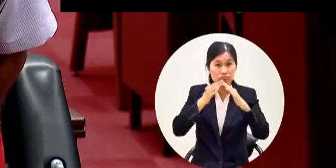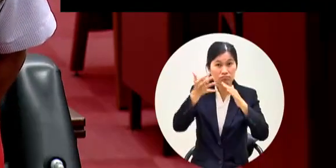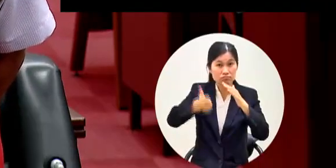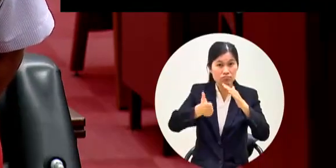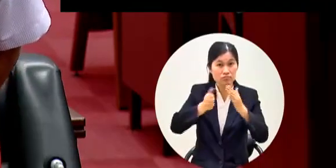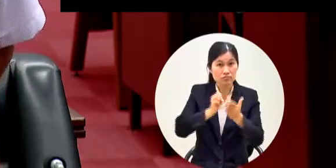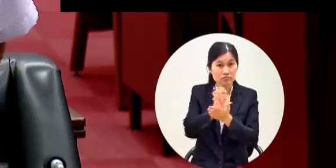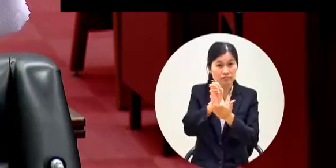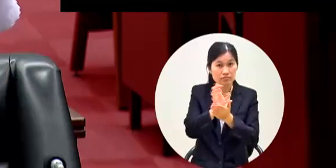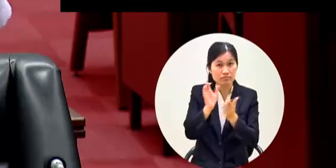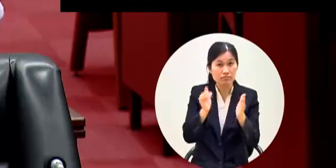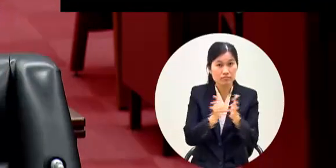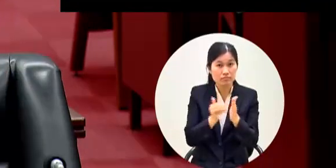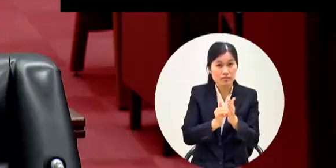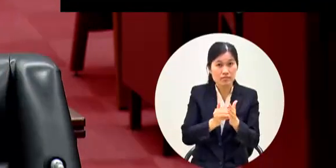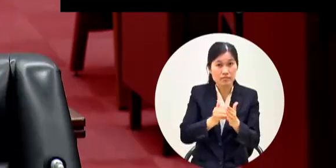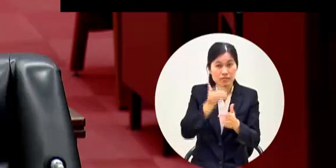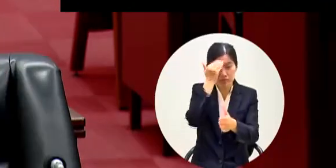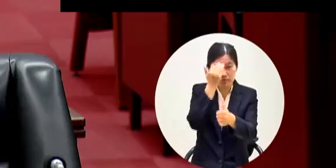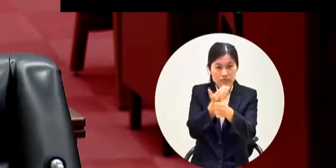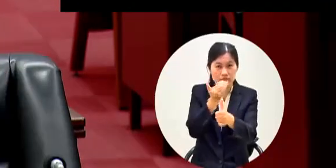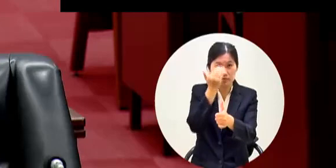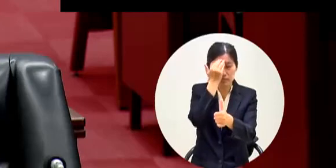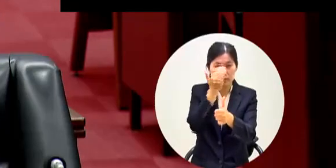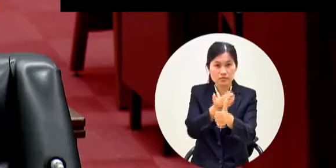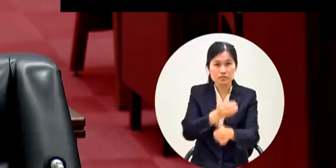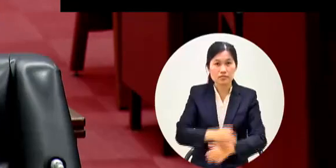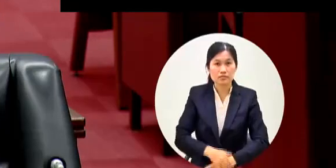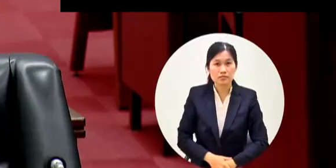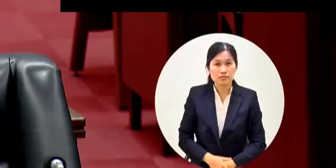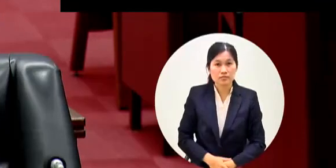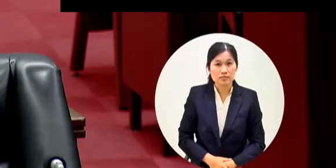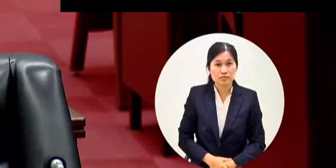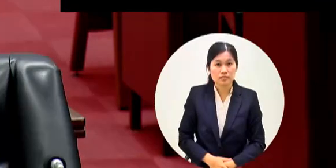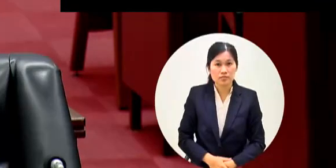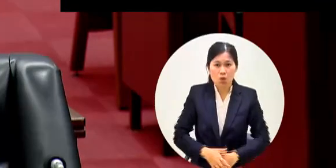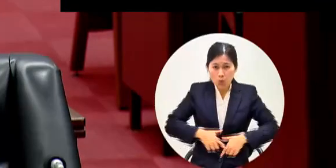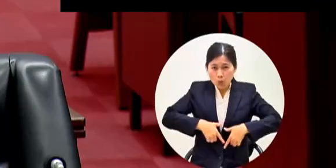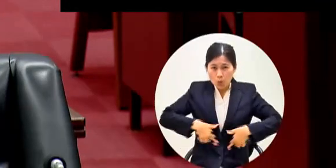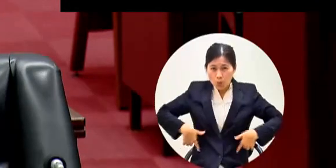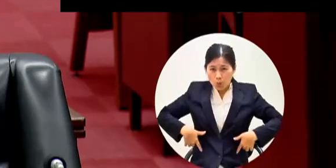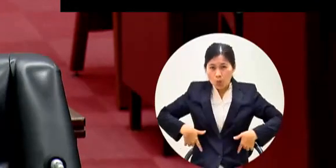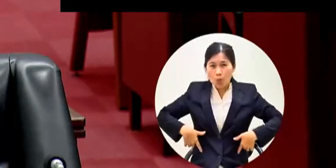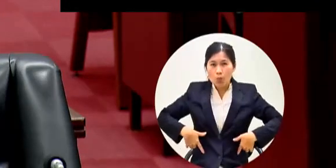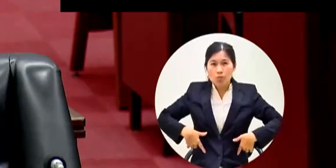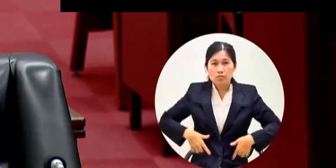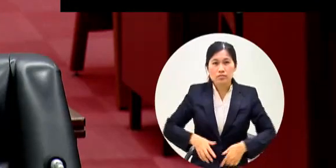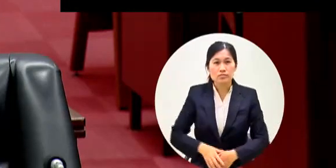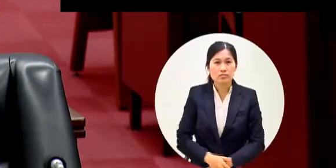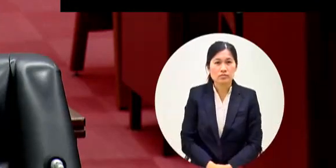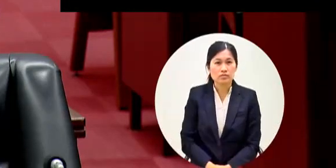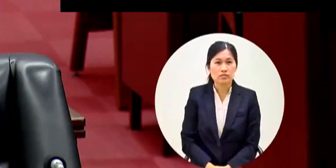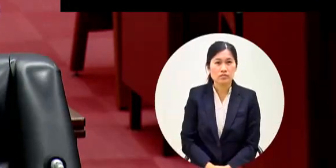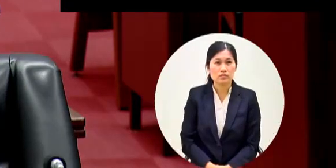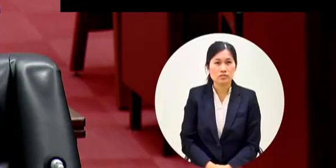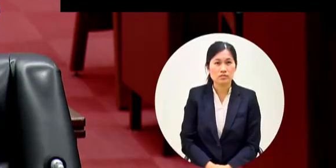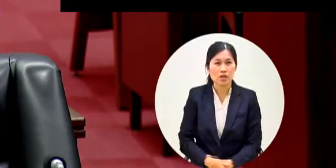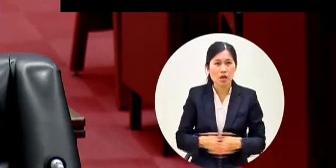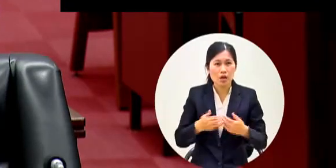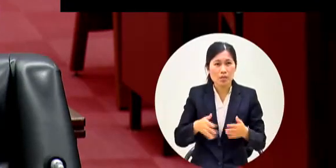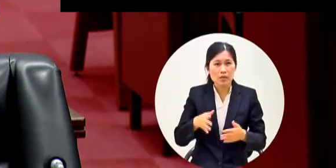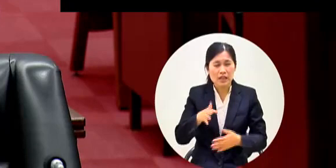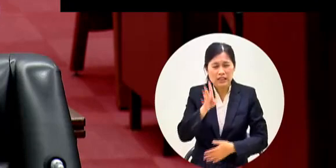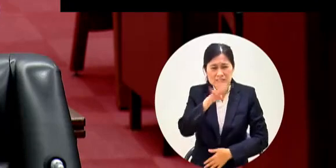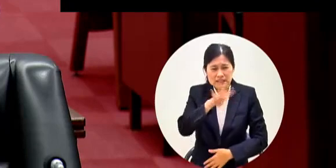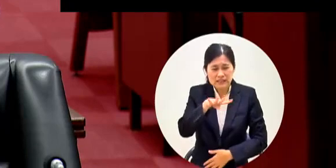啊主委还有法制局长孔伟一起努力，这是梅山的一个活动中心。